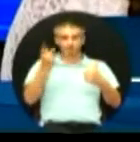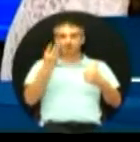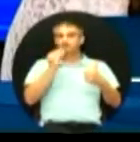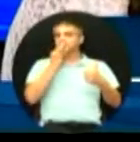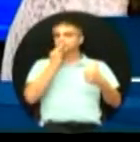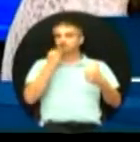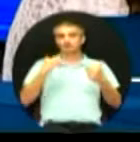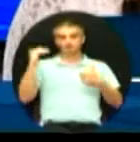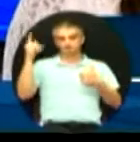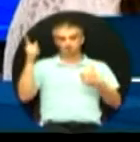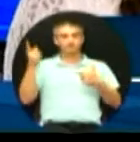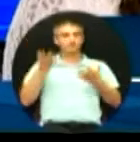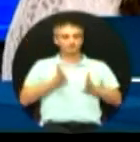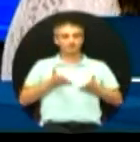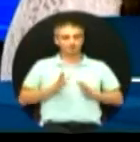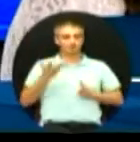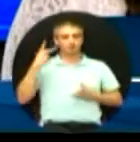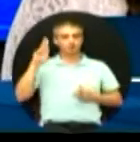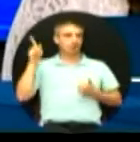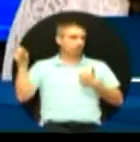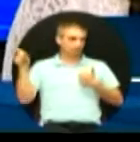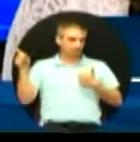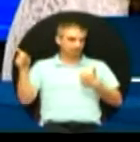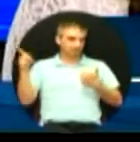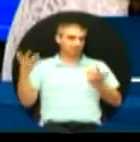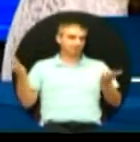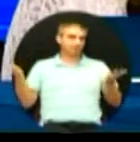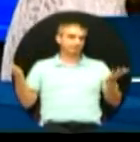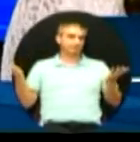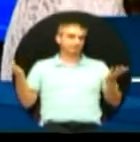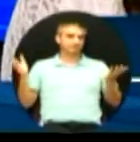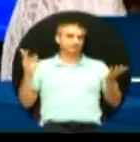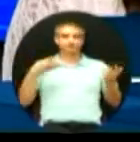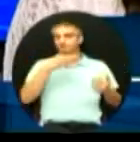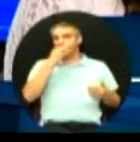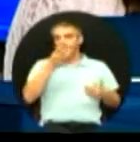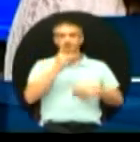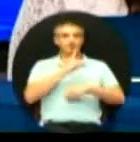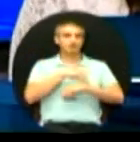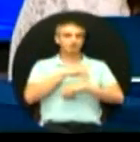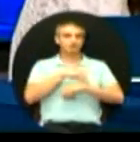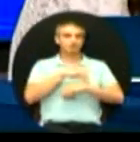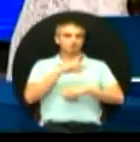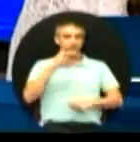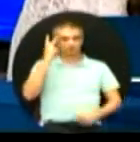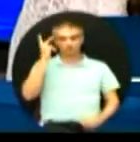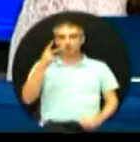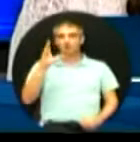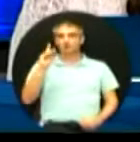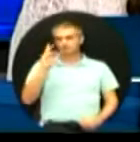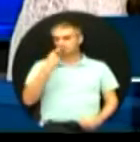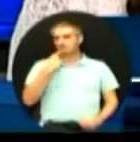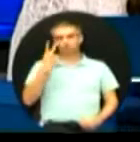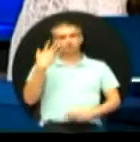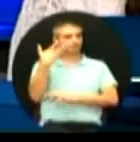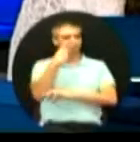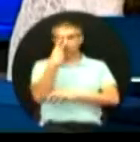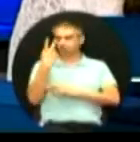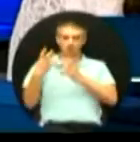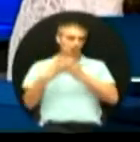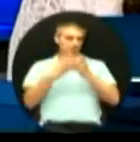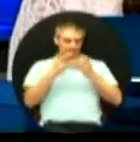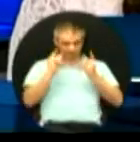הרבה מאוד. והדמוגרפיה הולכת לטובתם. והדמוגרפיה היא מאוד ברור לטובתם. אם תשאלי את דוקטור דלה פרגולה, הוא יגיד את זה גם על שתי מדינות של שני עמים.